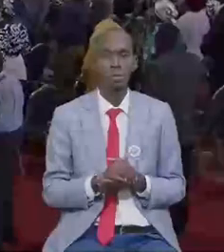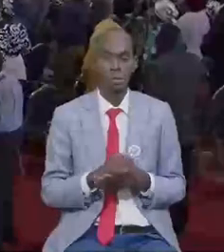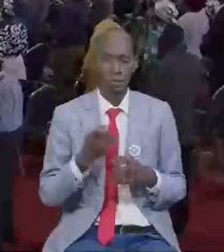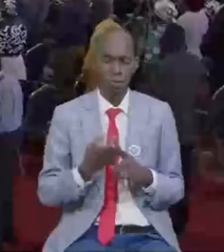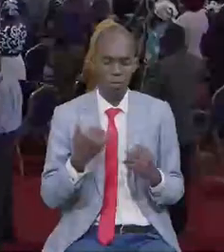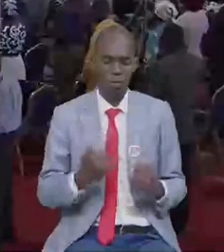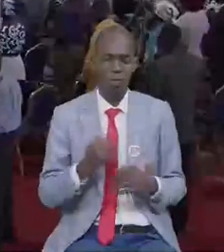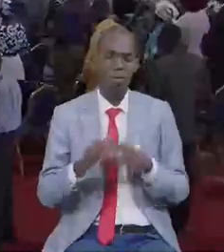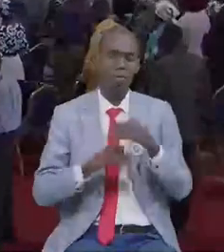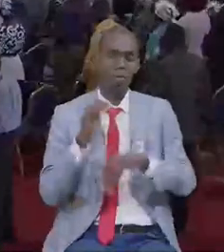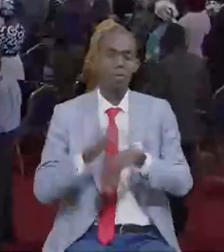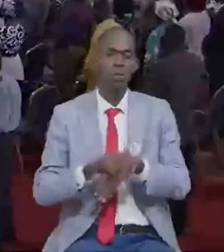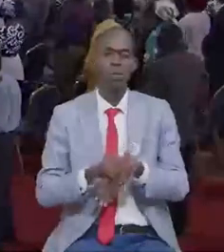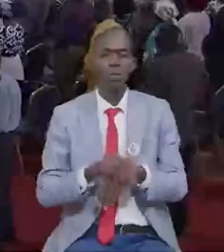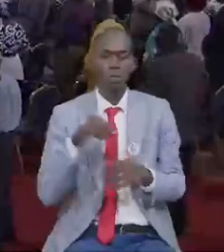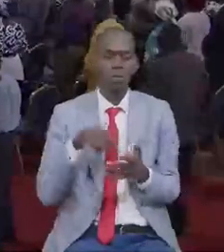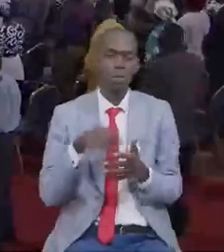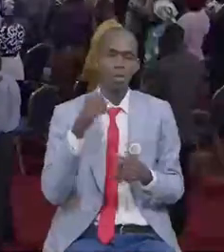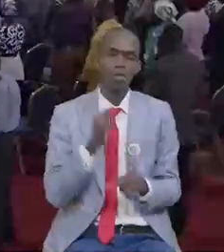désormais, cette année